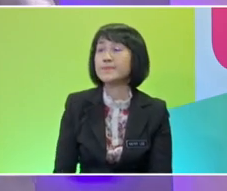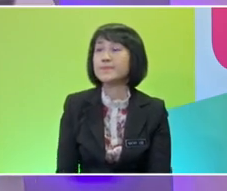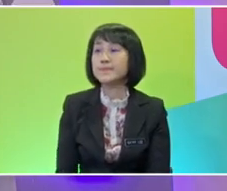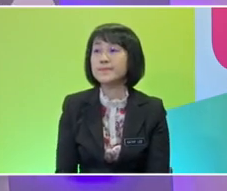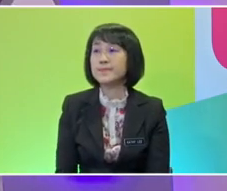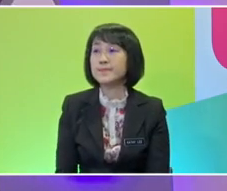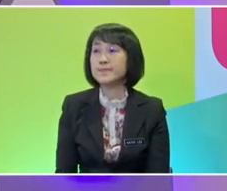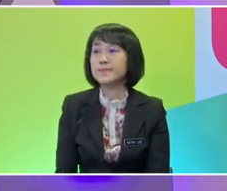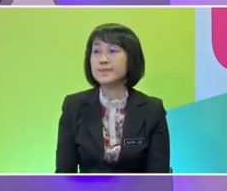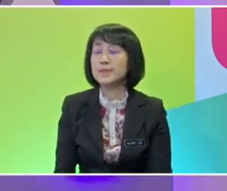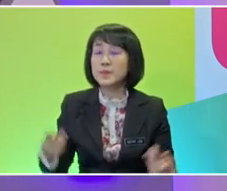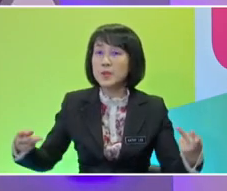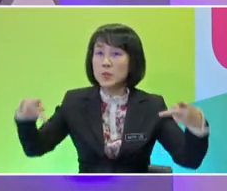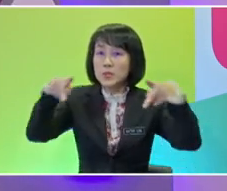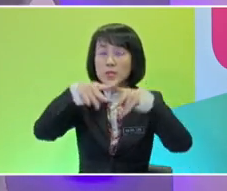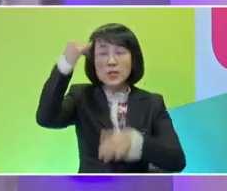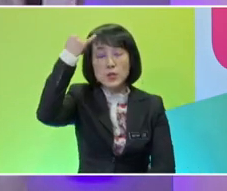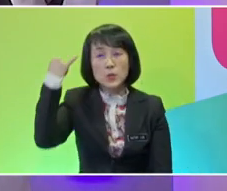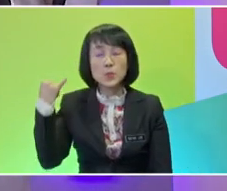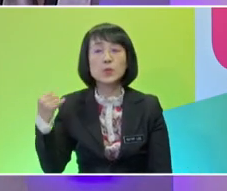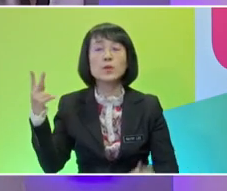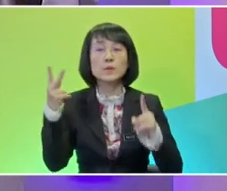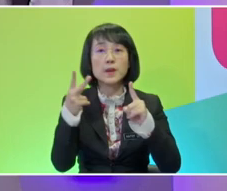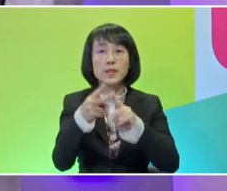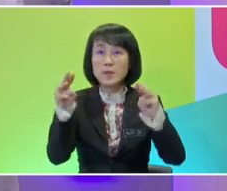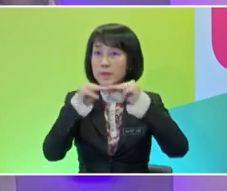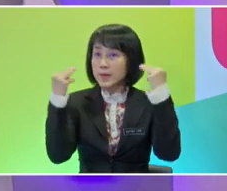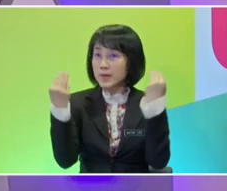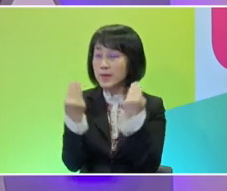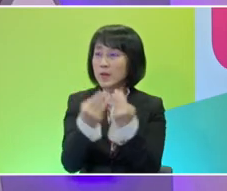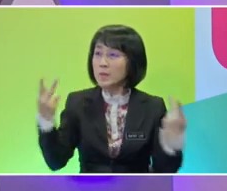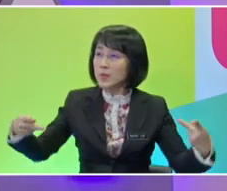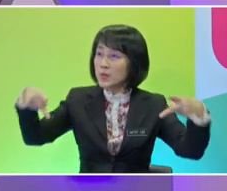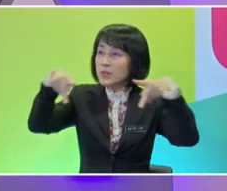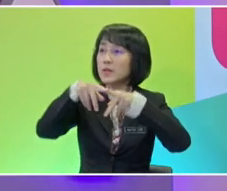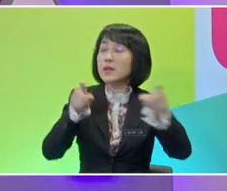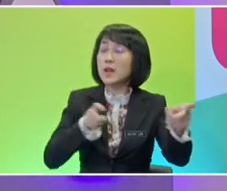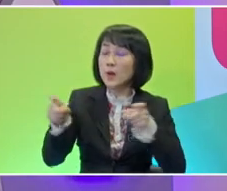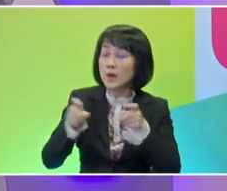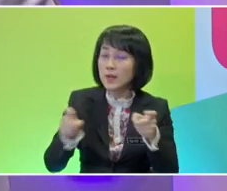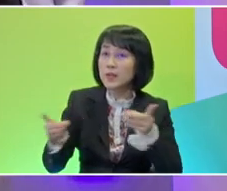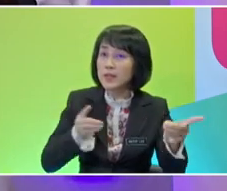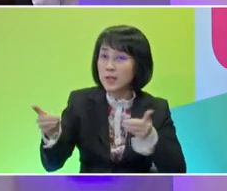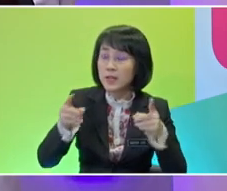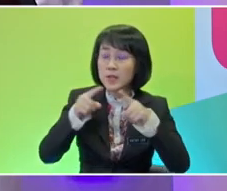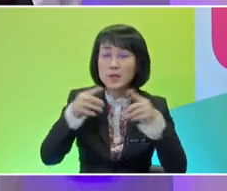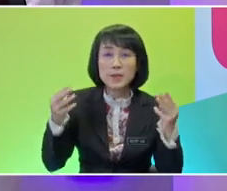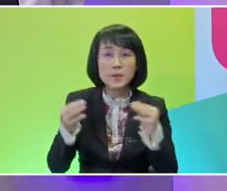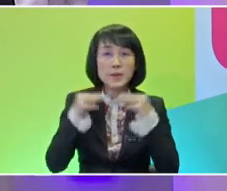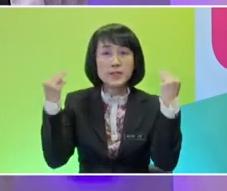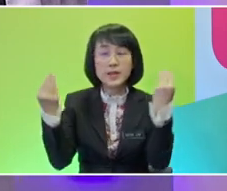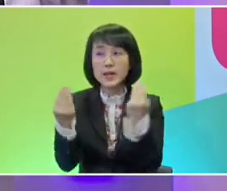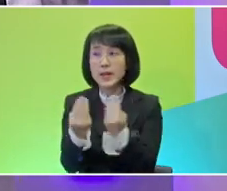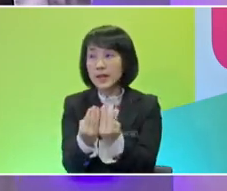kepada masyarakat dan perlunya kawanan ataupun disiplin kepada masyarakat ini menjadi stress utama